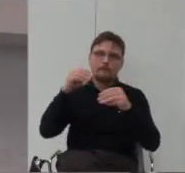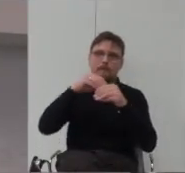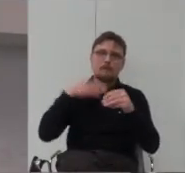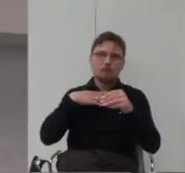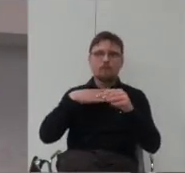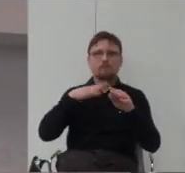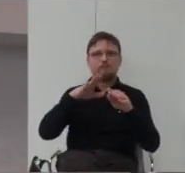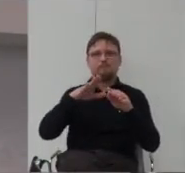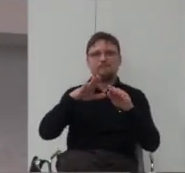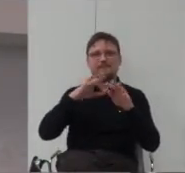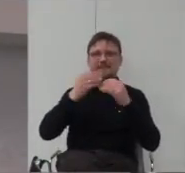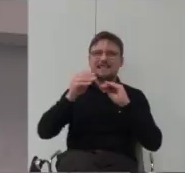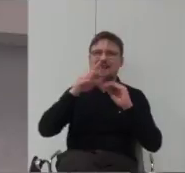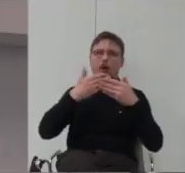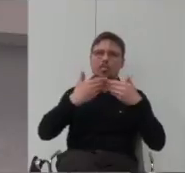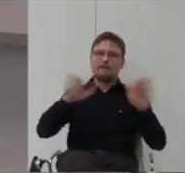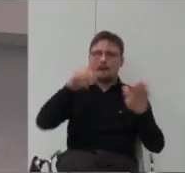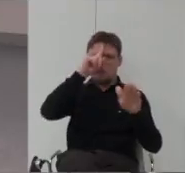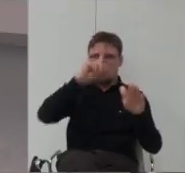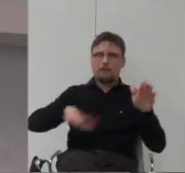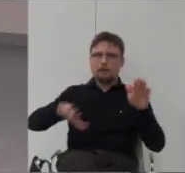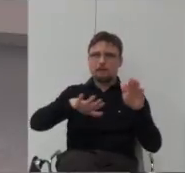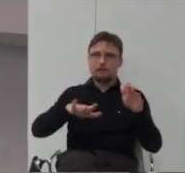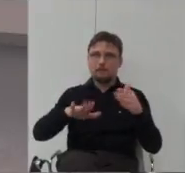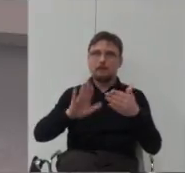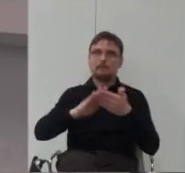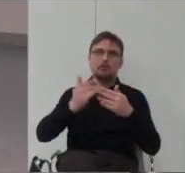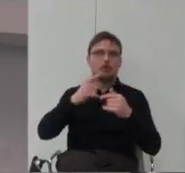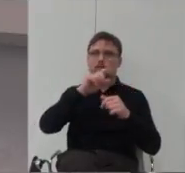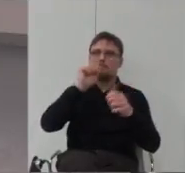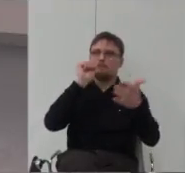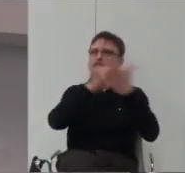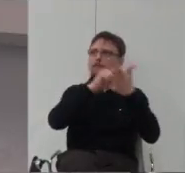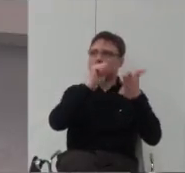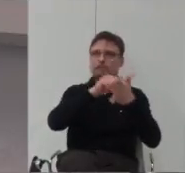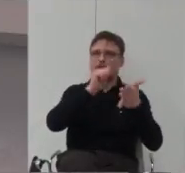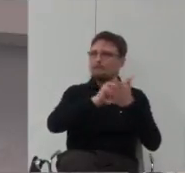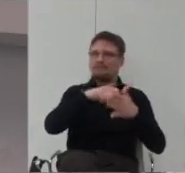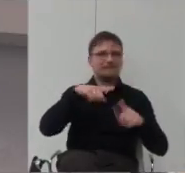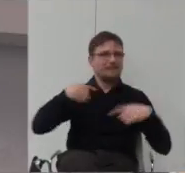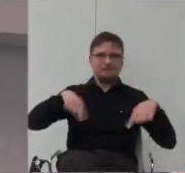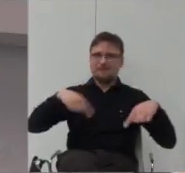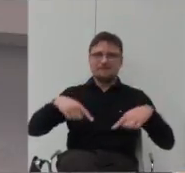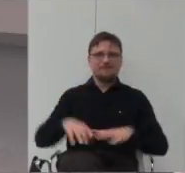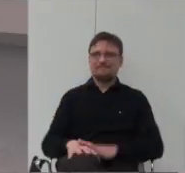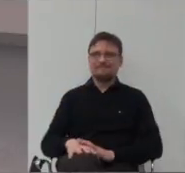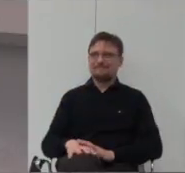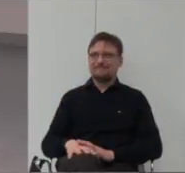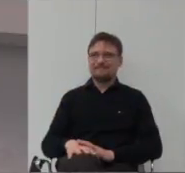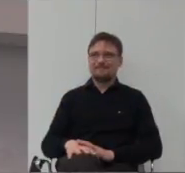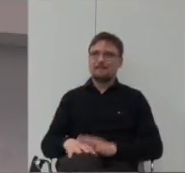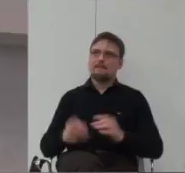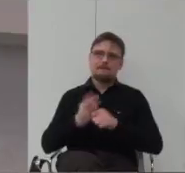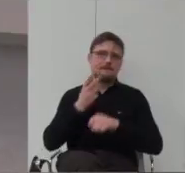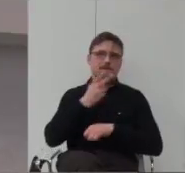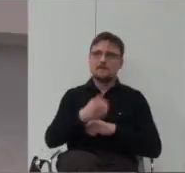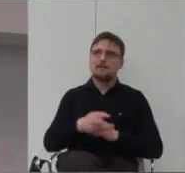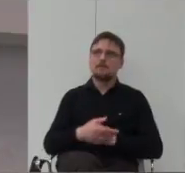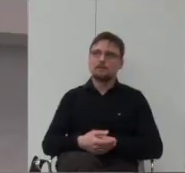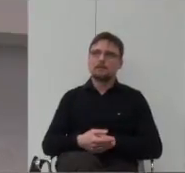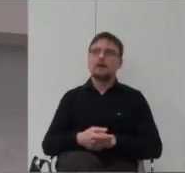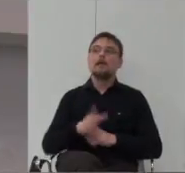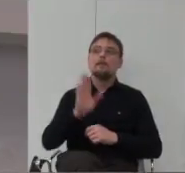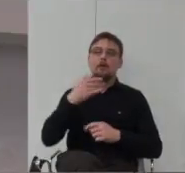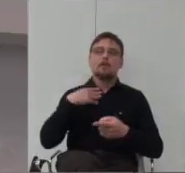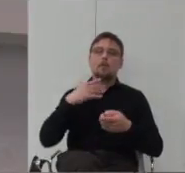pracy, warsztatu i ludzie traktowali je bardziej jako miejsca publiczne. Między innymi wchodzili tam bez